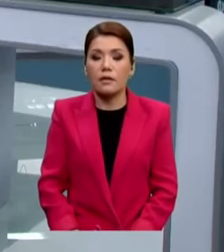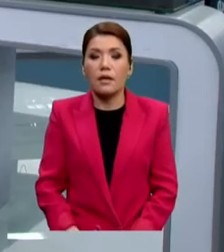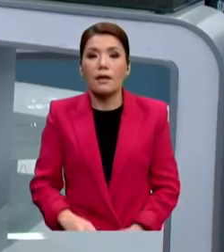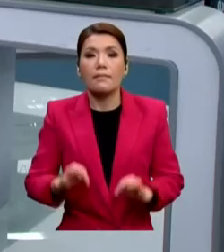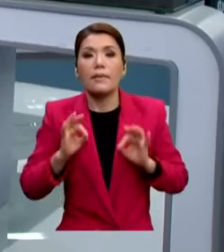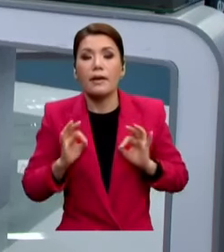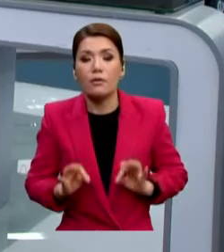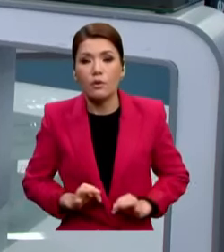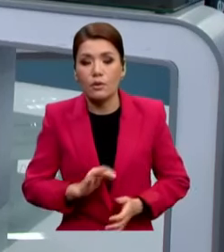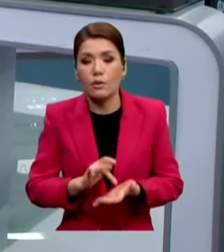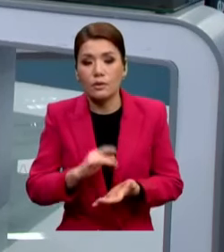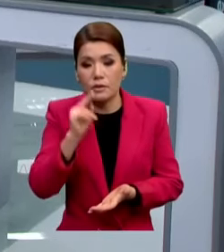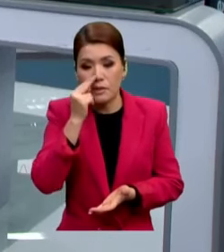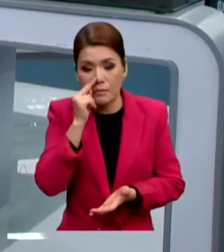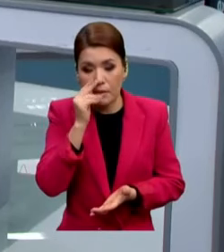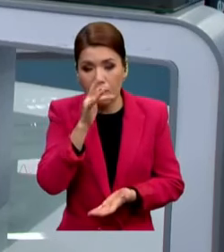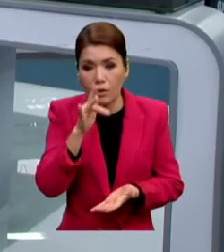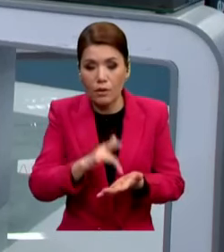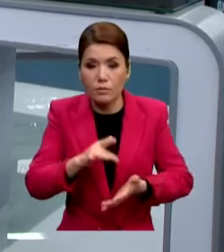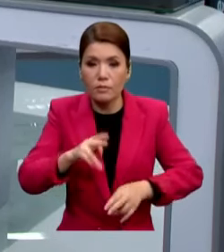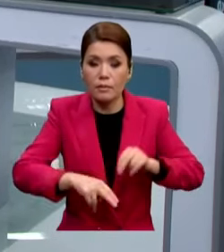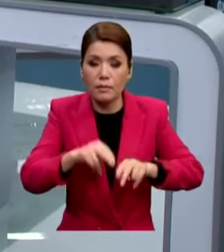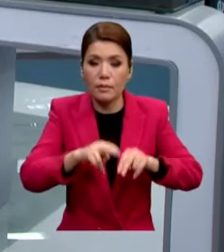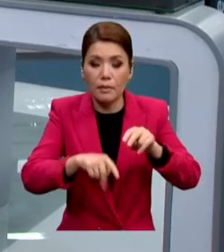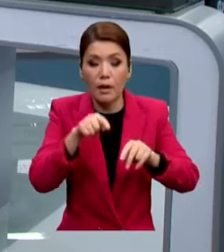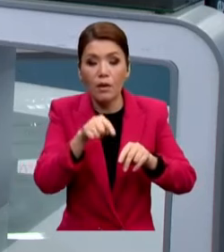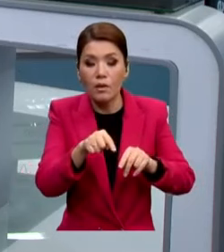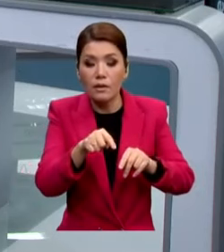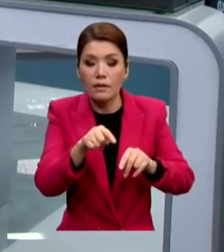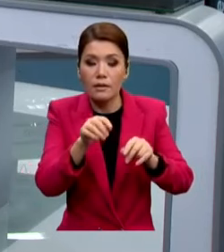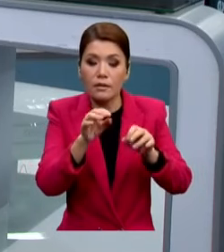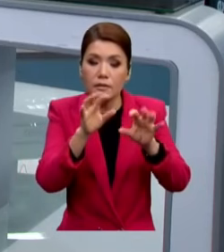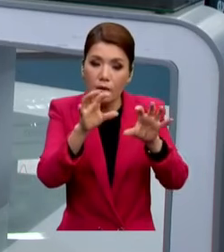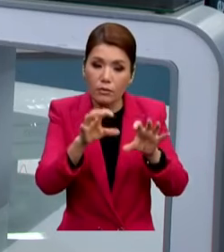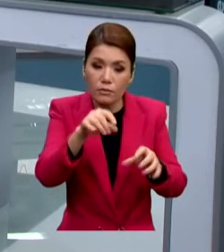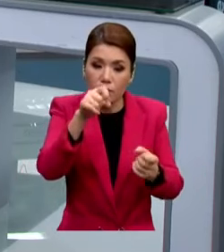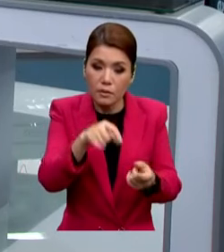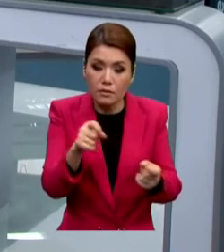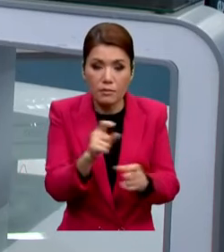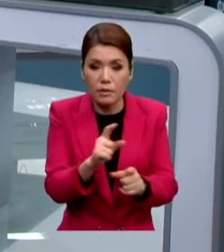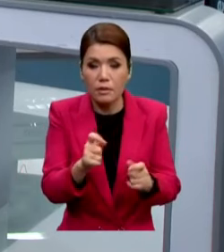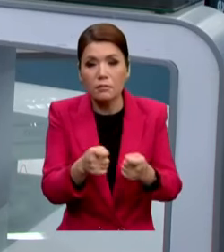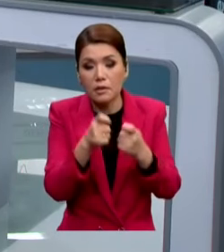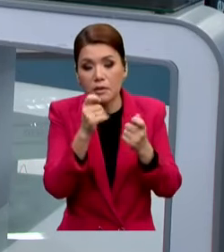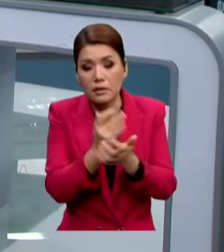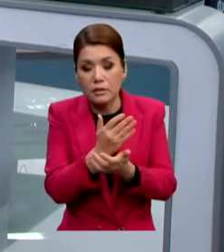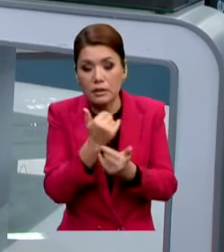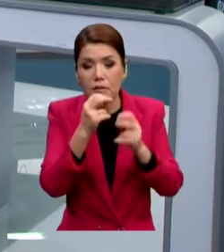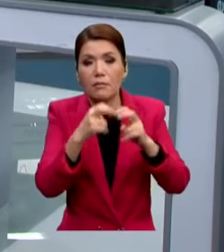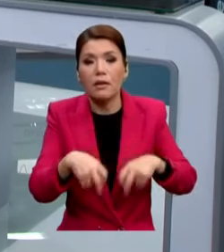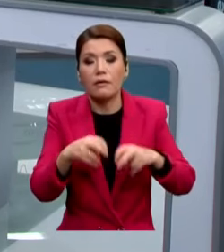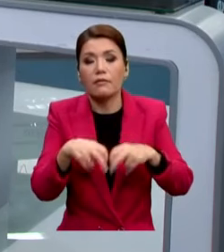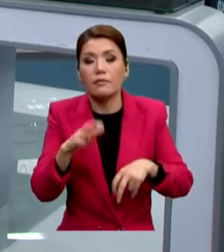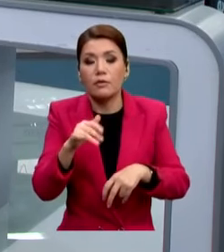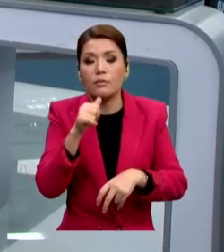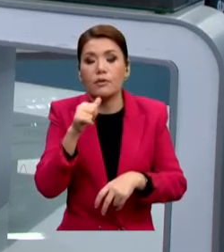Прокуроры Шымкента возьмутся за городские стройки. Они проверят, законно ли проводятся работы на новых объектах, а также тех, которые реконструируют.